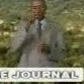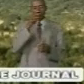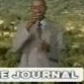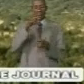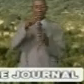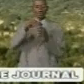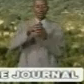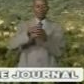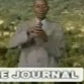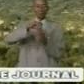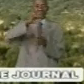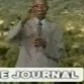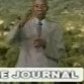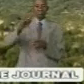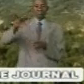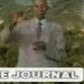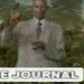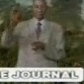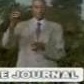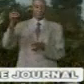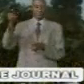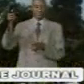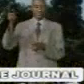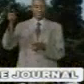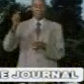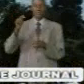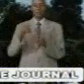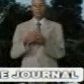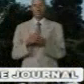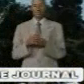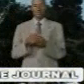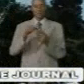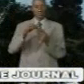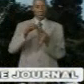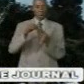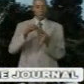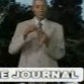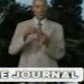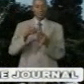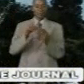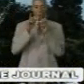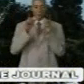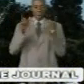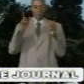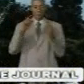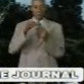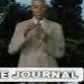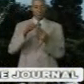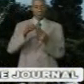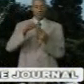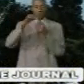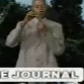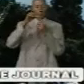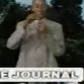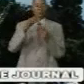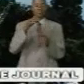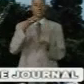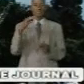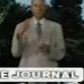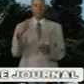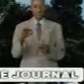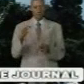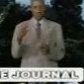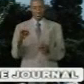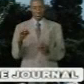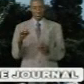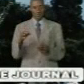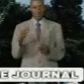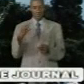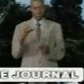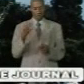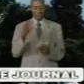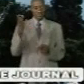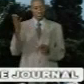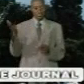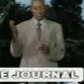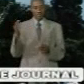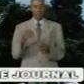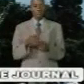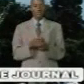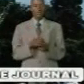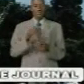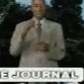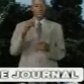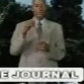2917 mètres. Le grec est la langue officielle du pays de Socrate. Le français tire ses racines de la langue